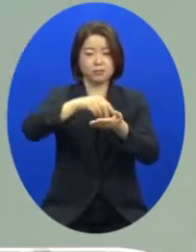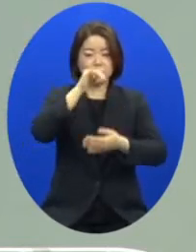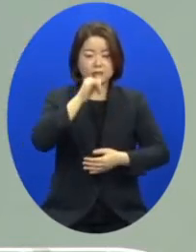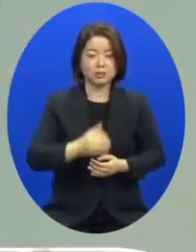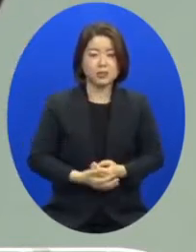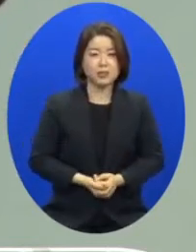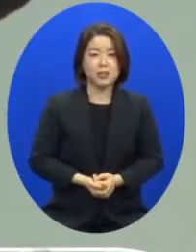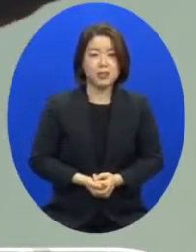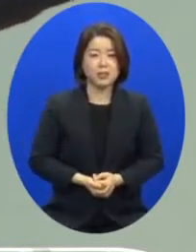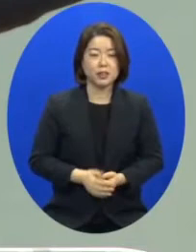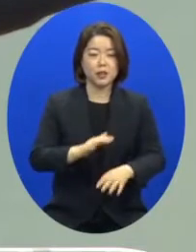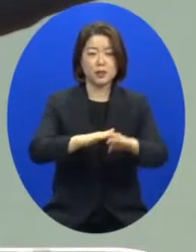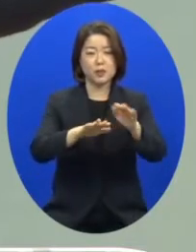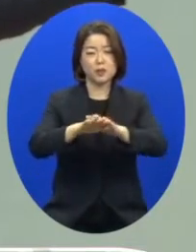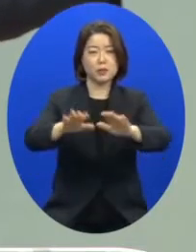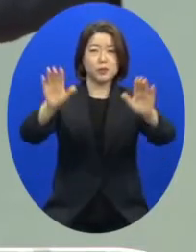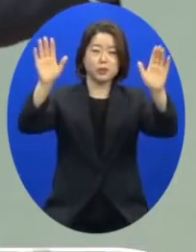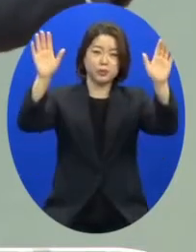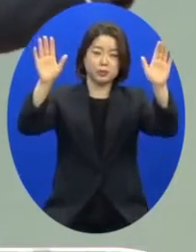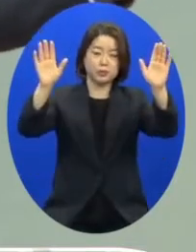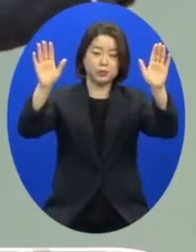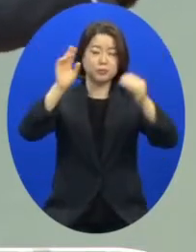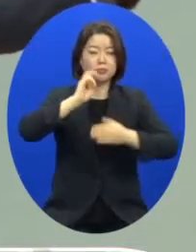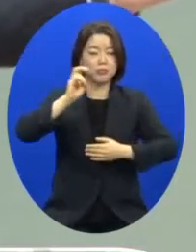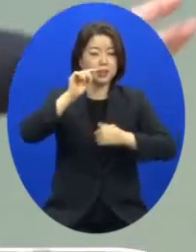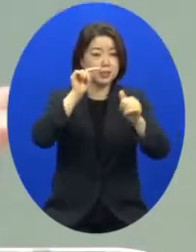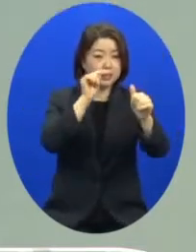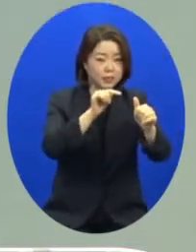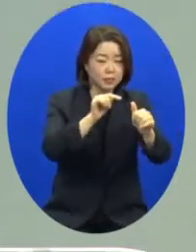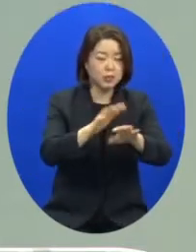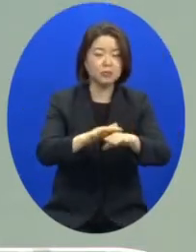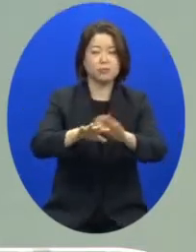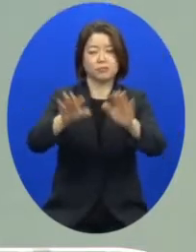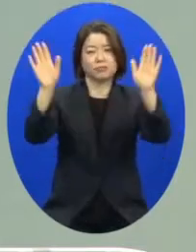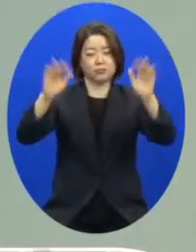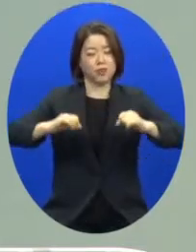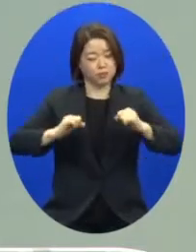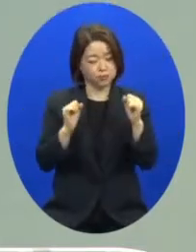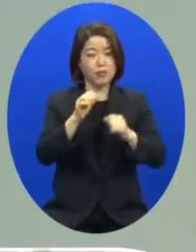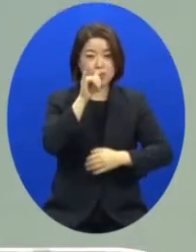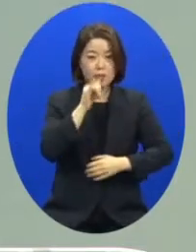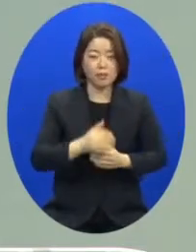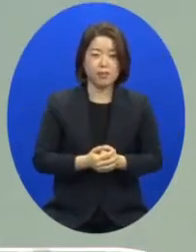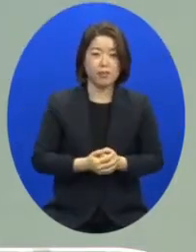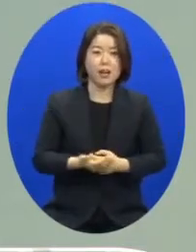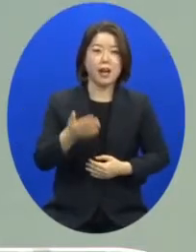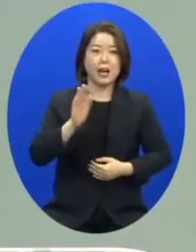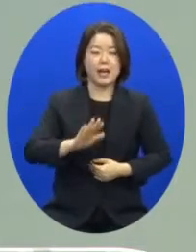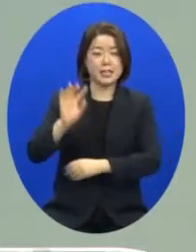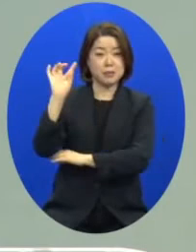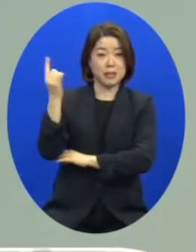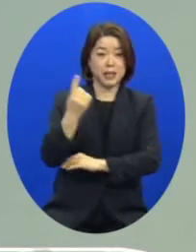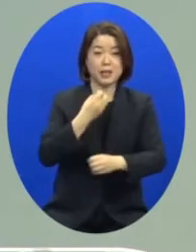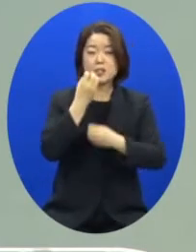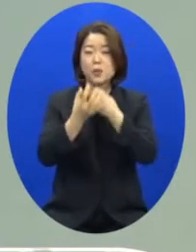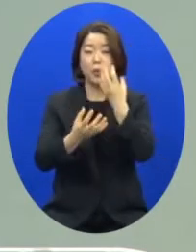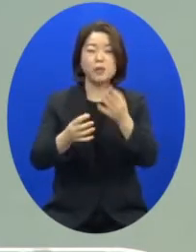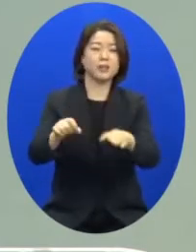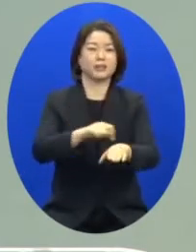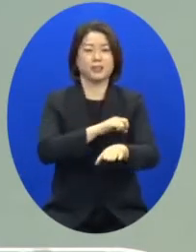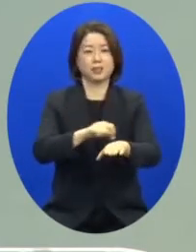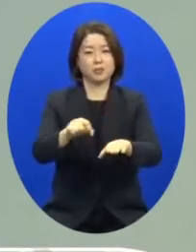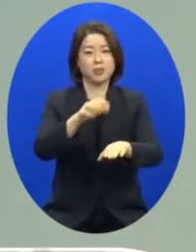합니다 손을 들고 자녀가 작은 손을 들고 잔향 합니다 그런데 다윗의 고백은 좀 특별합니다 내